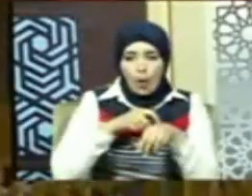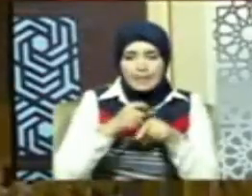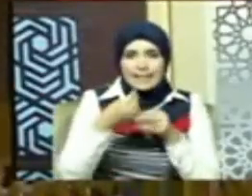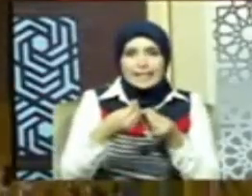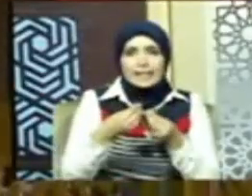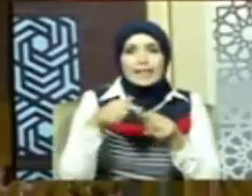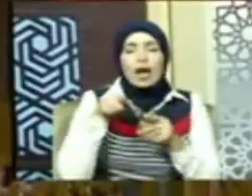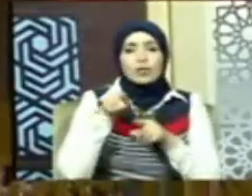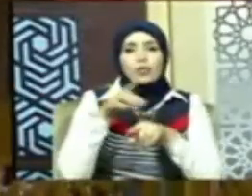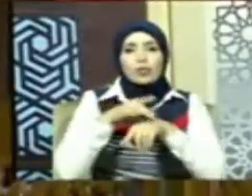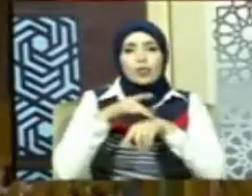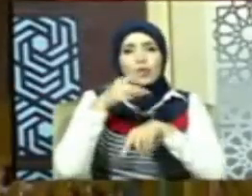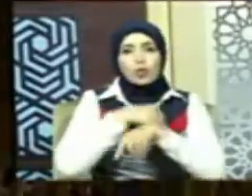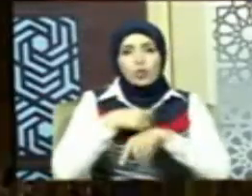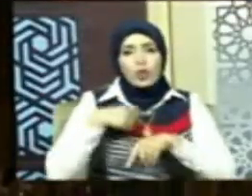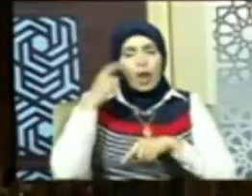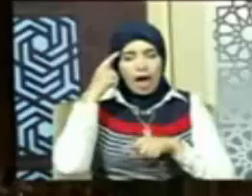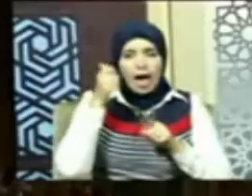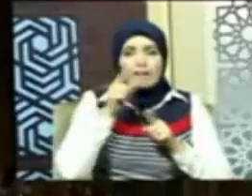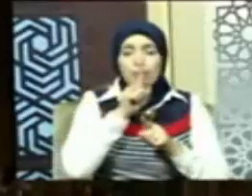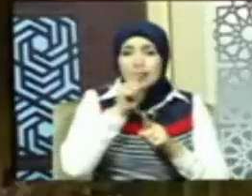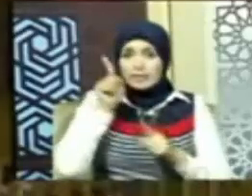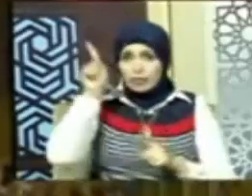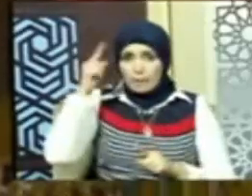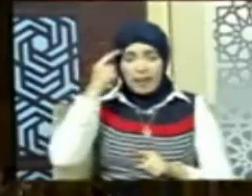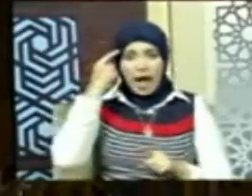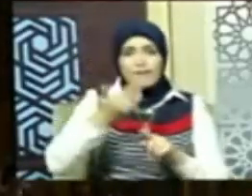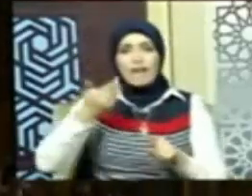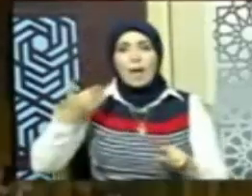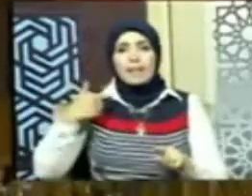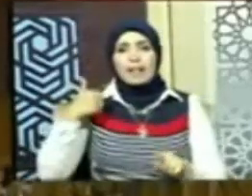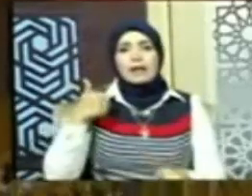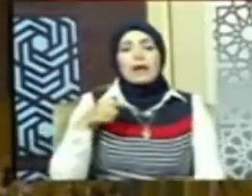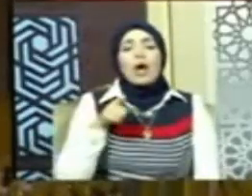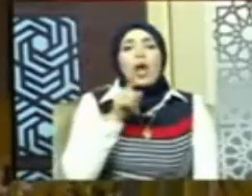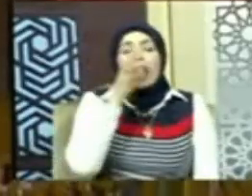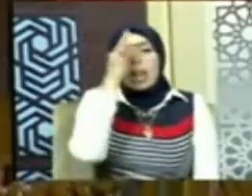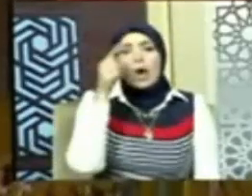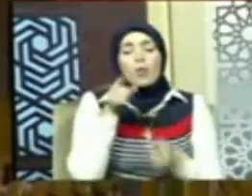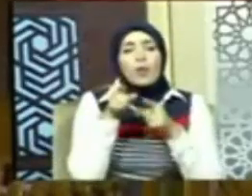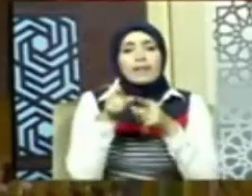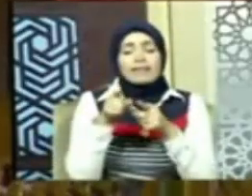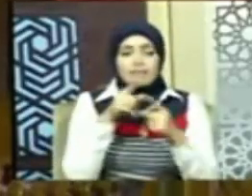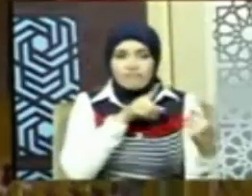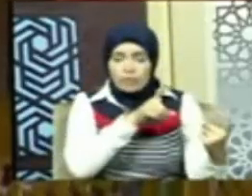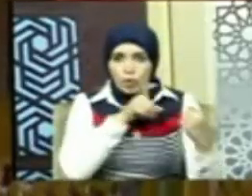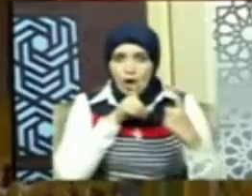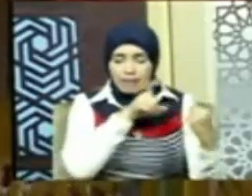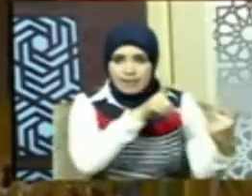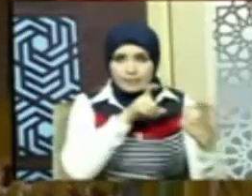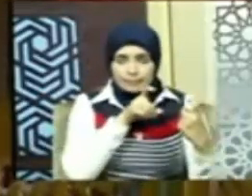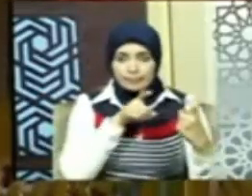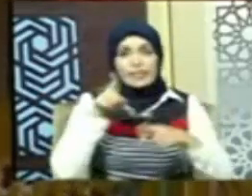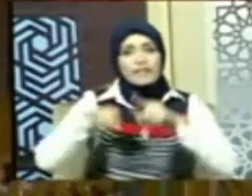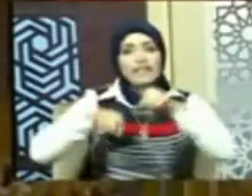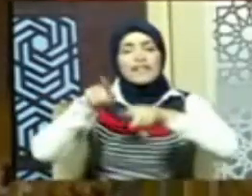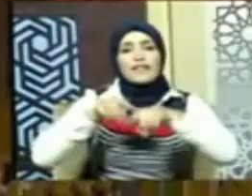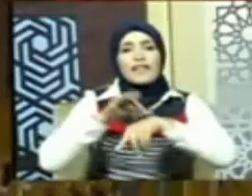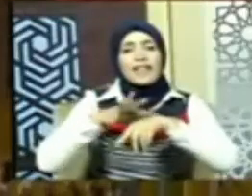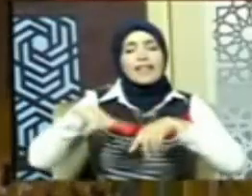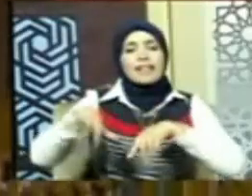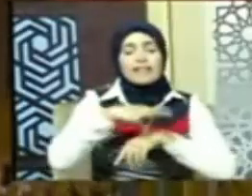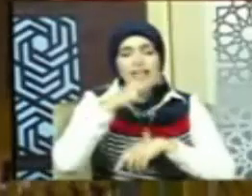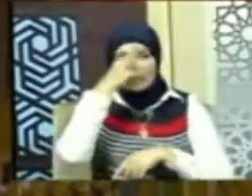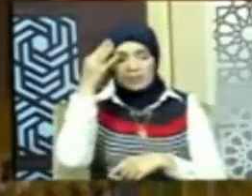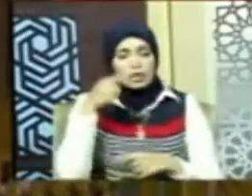إلى جانب عظمة علم الله تعالى. وإن كنت تجادل، وإن كان بعض الناس يدخل معك في